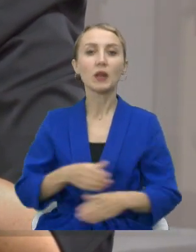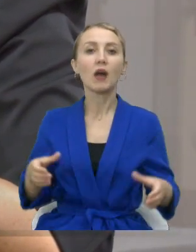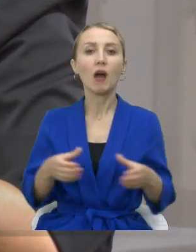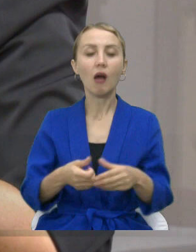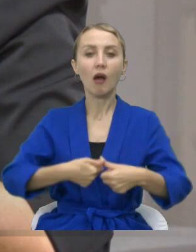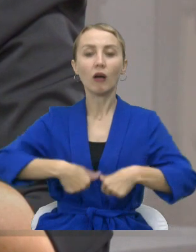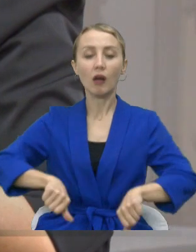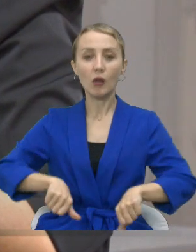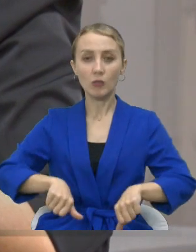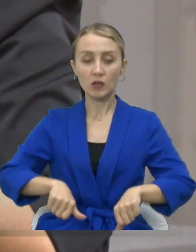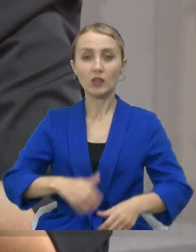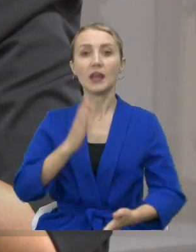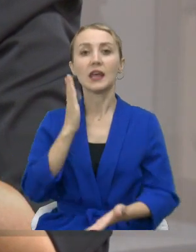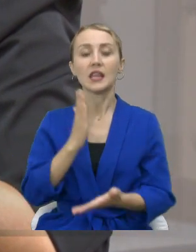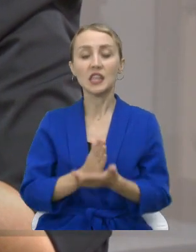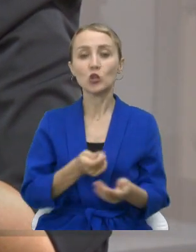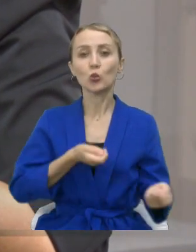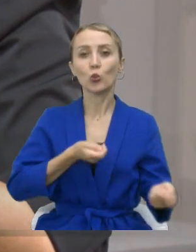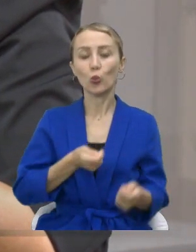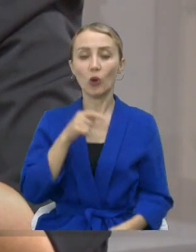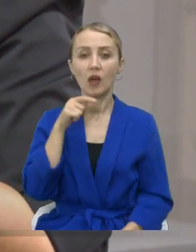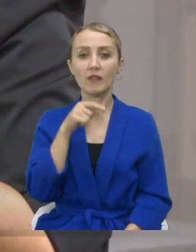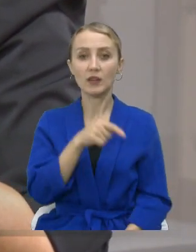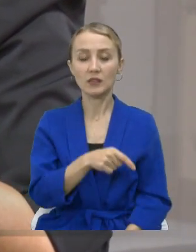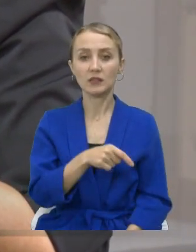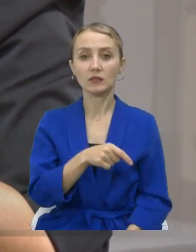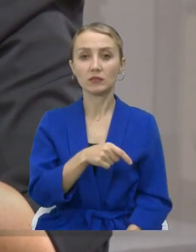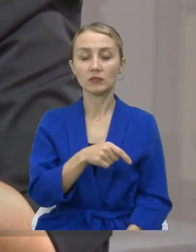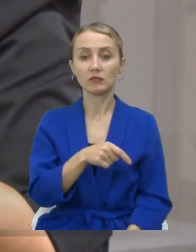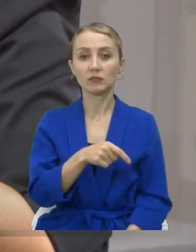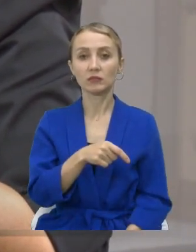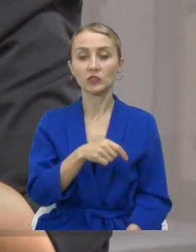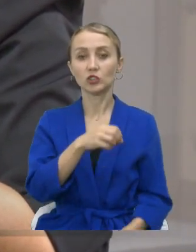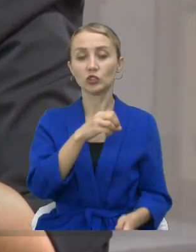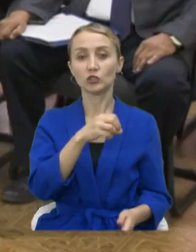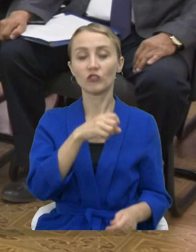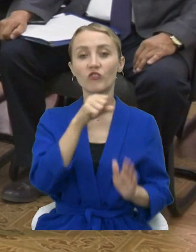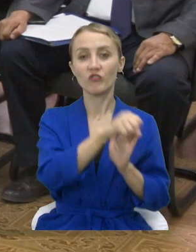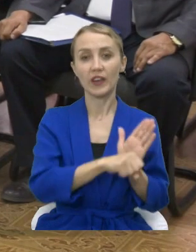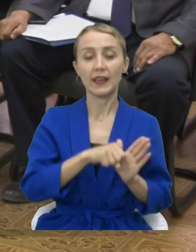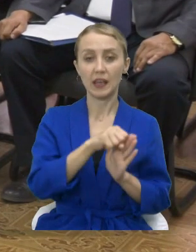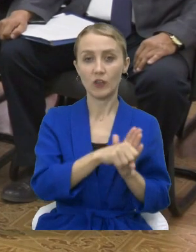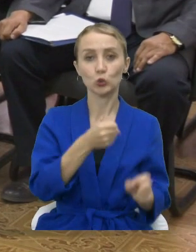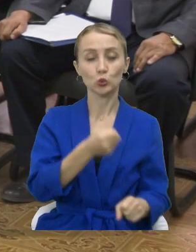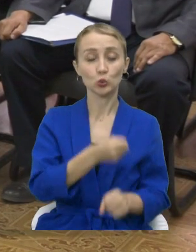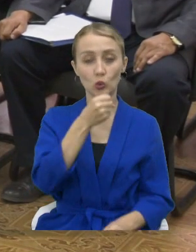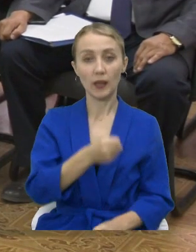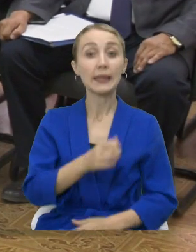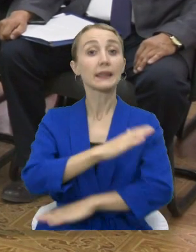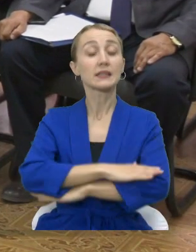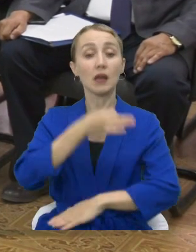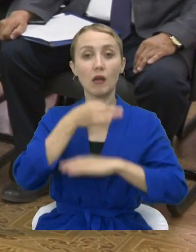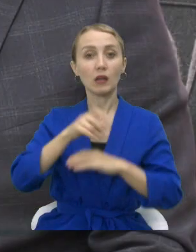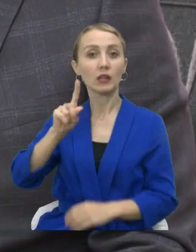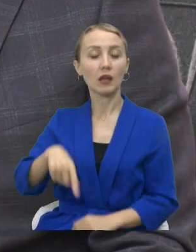вынесено решение в отношении руководителя отдела о наложении дисциплинарного взыскания в виде строгий выговор. К дисциплинарной ответственности